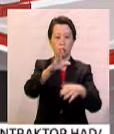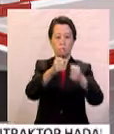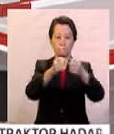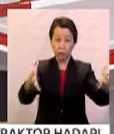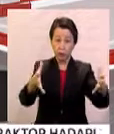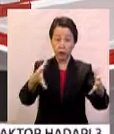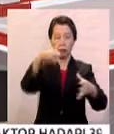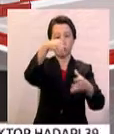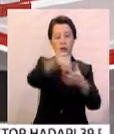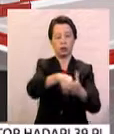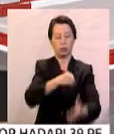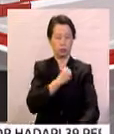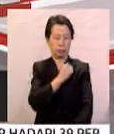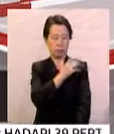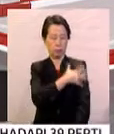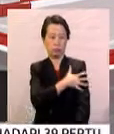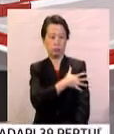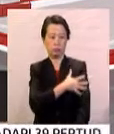di